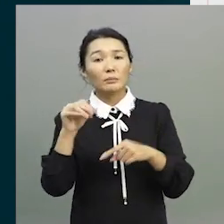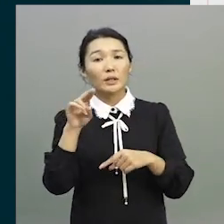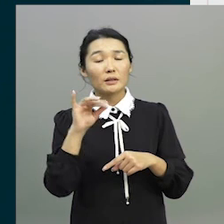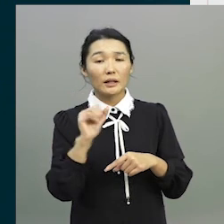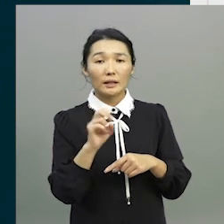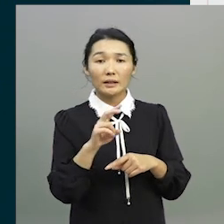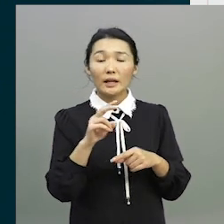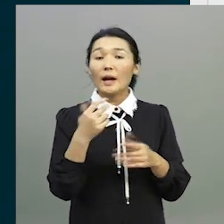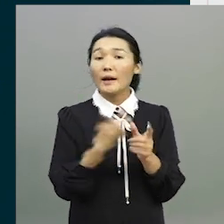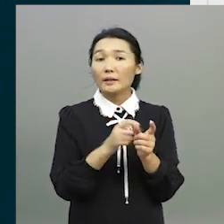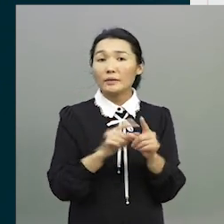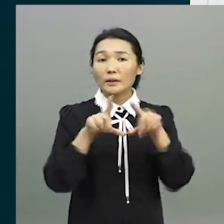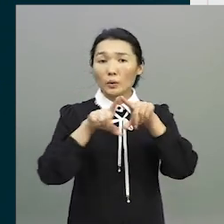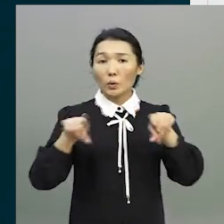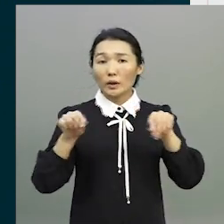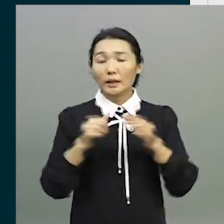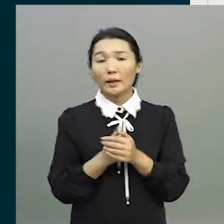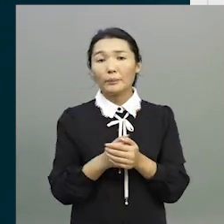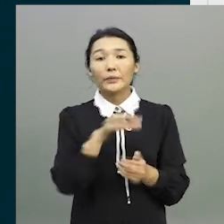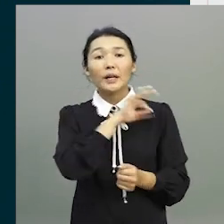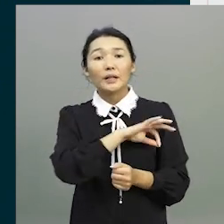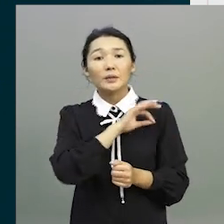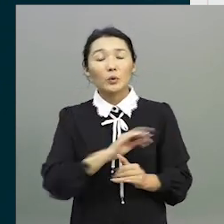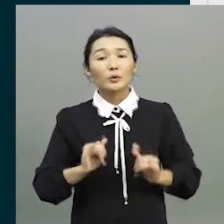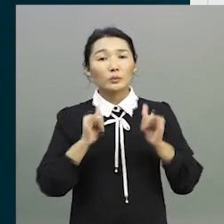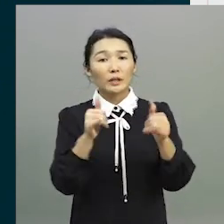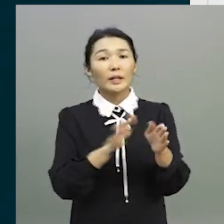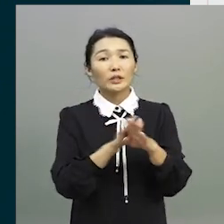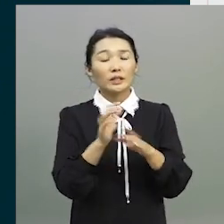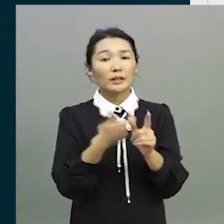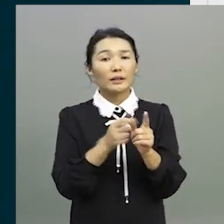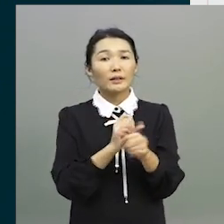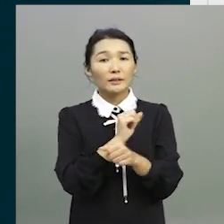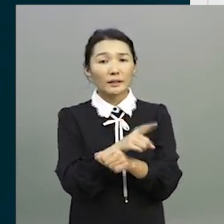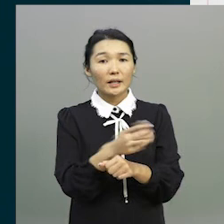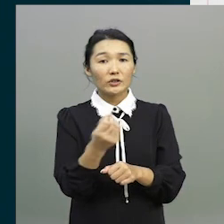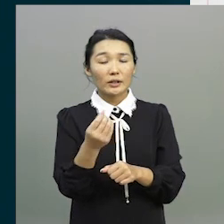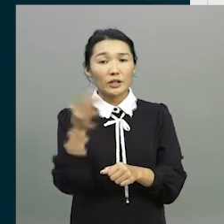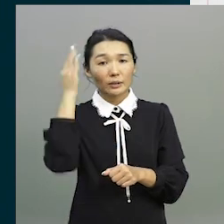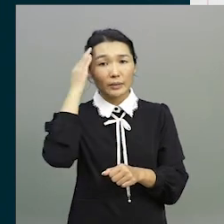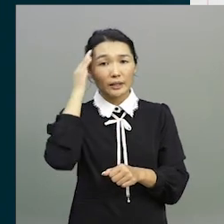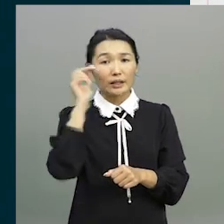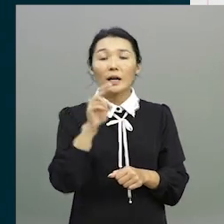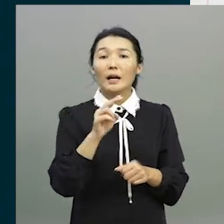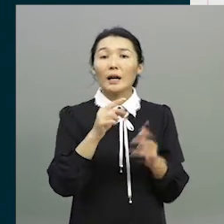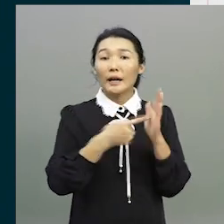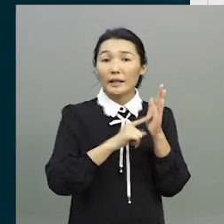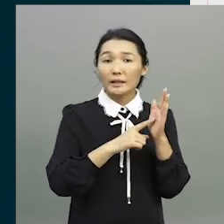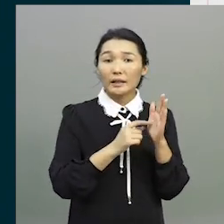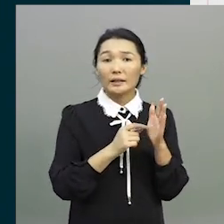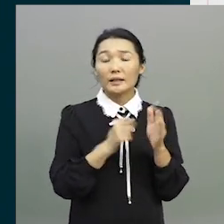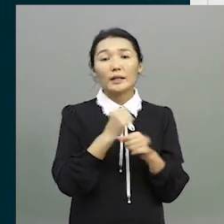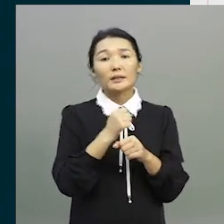треугольника используем для решения этой задачи также метод координат сделаем